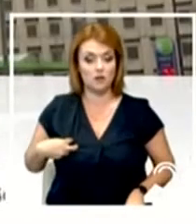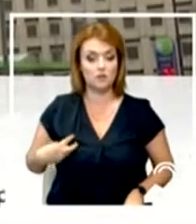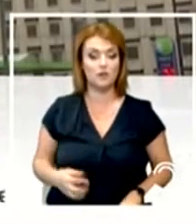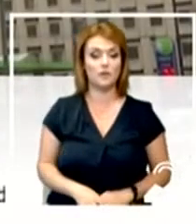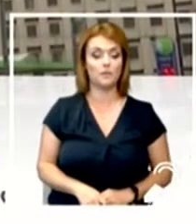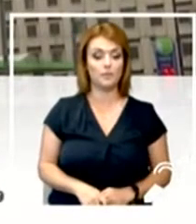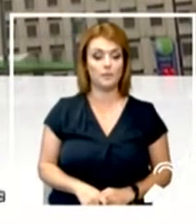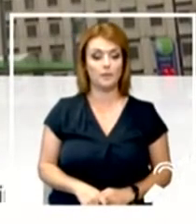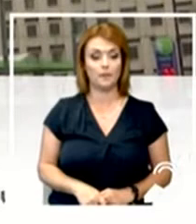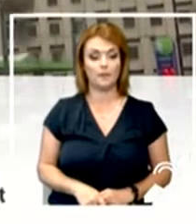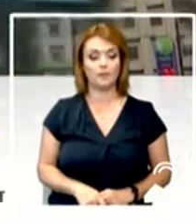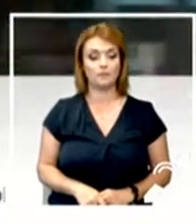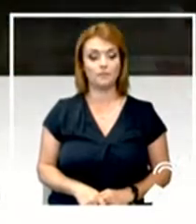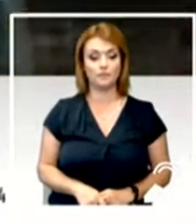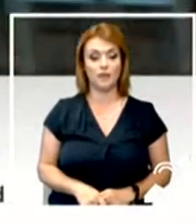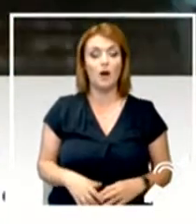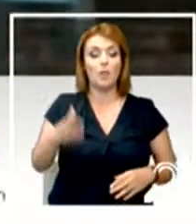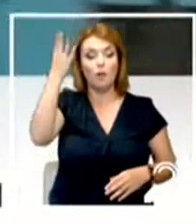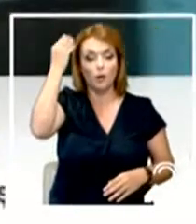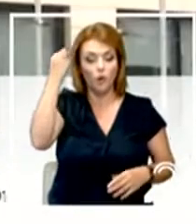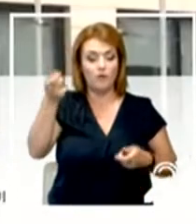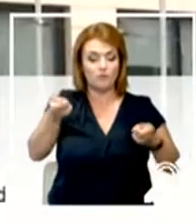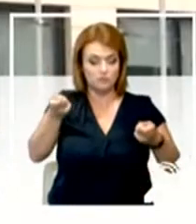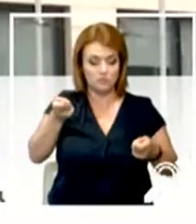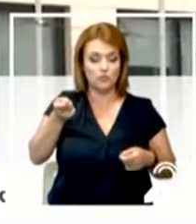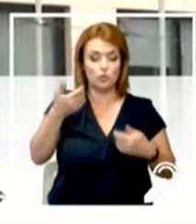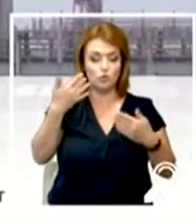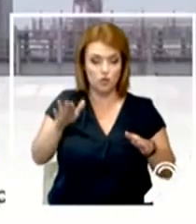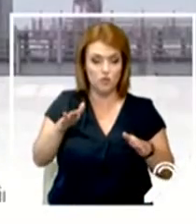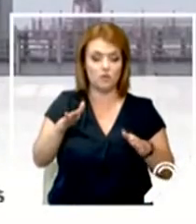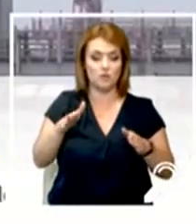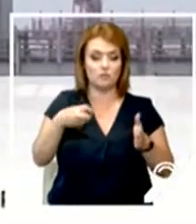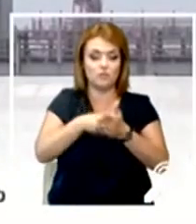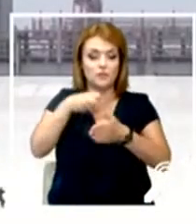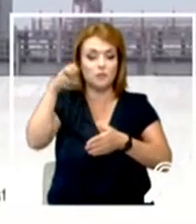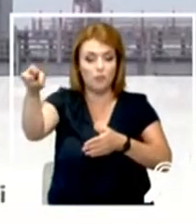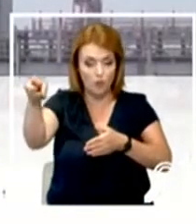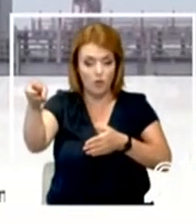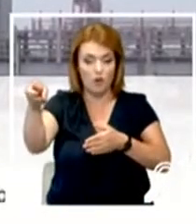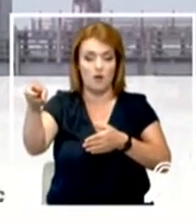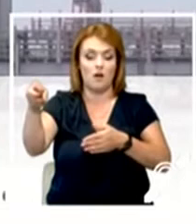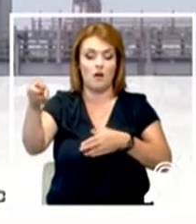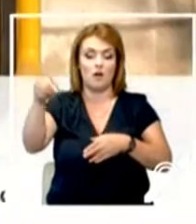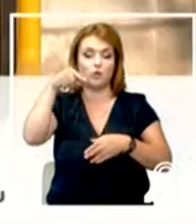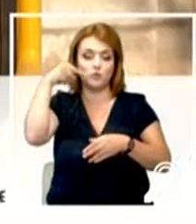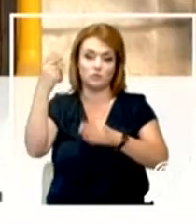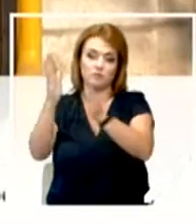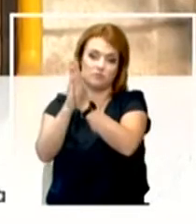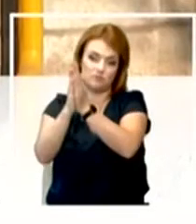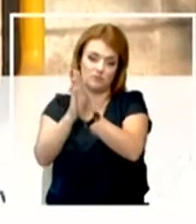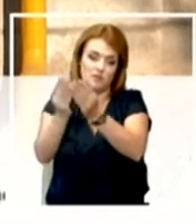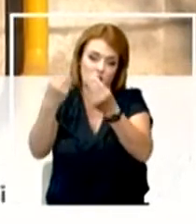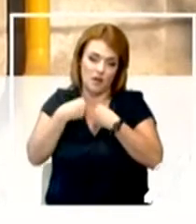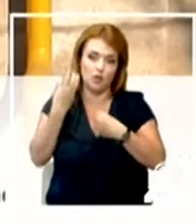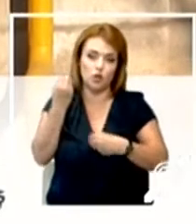Moldova, e un temei suficient pentru ei să testeze, să testeze livrările de gaze naturale, dacă ar urma o